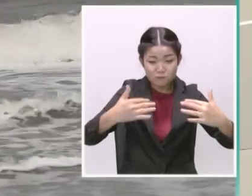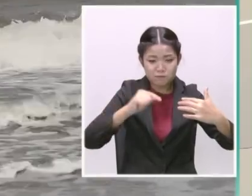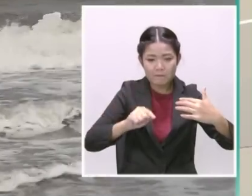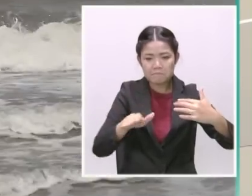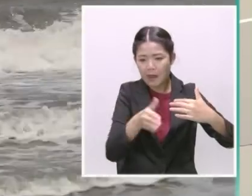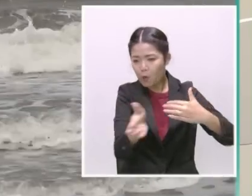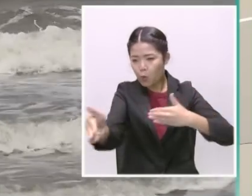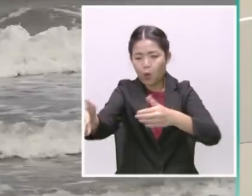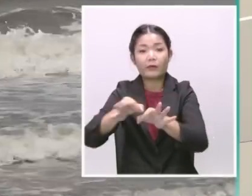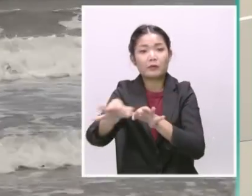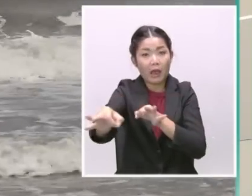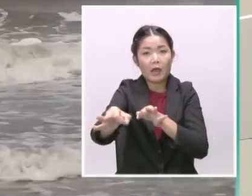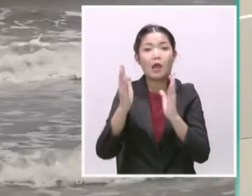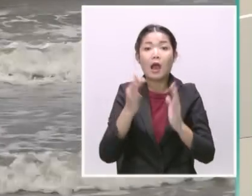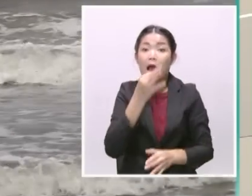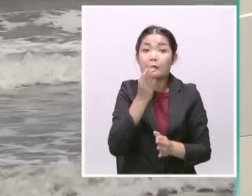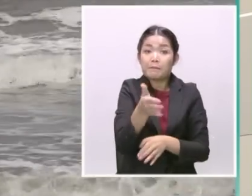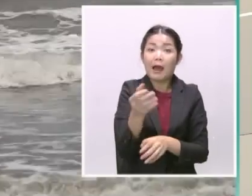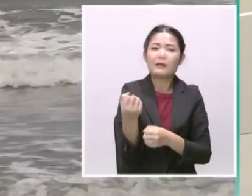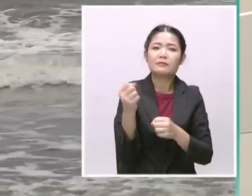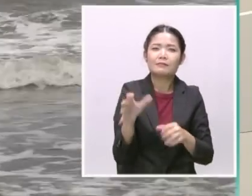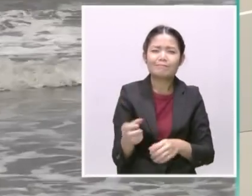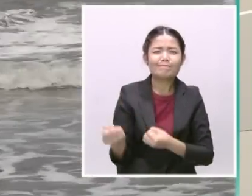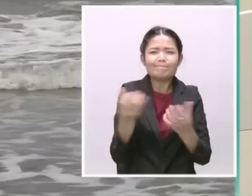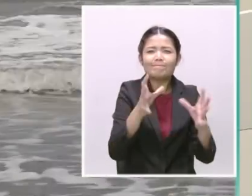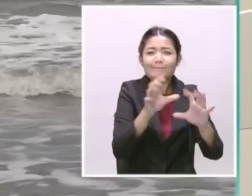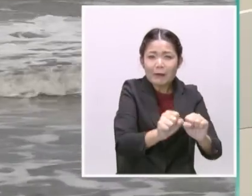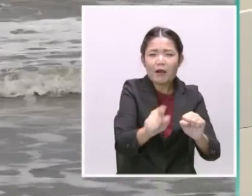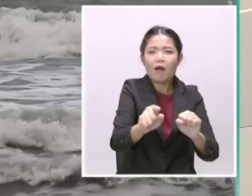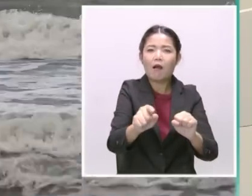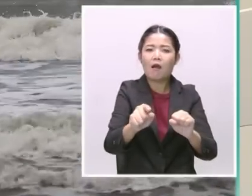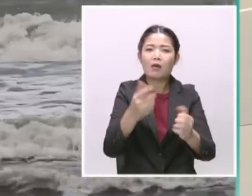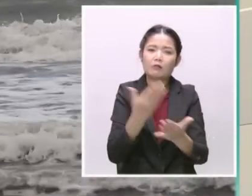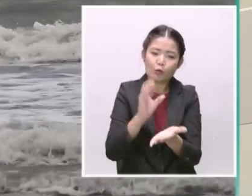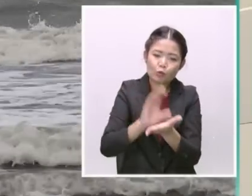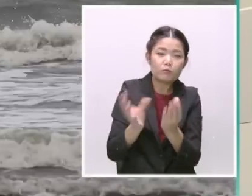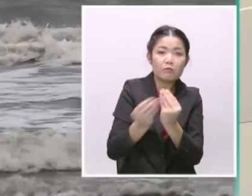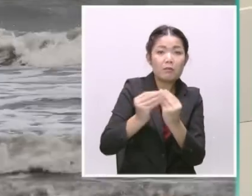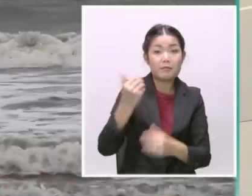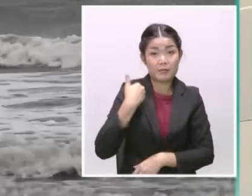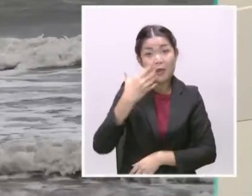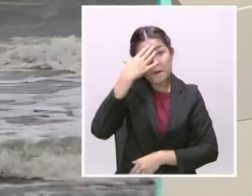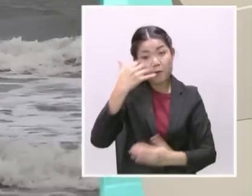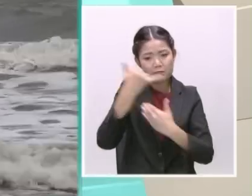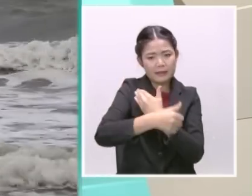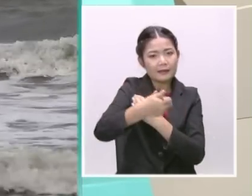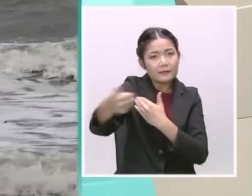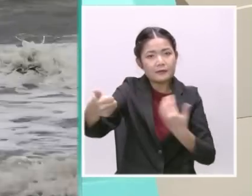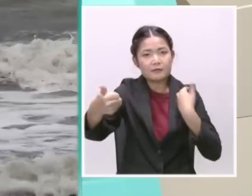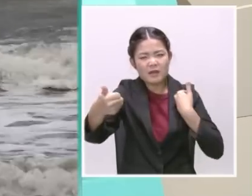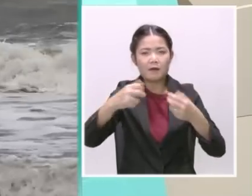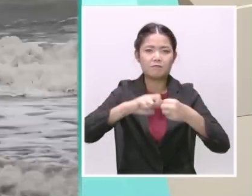ร้สครัเพระว่าจะมตนถทมสงขึ้นะาจาร์อันน่ะครั สวนปัหาเลยครัเพาะว่าที่อืนในประเทศ อัก็เป็น